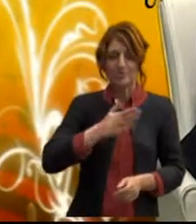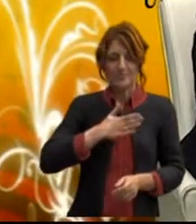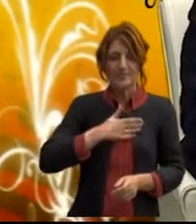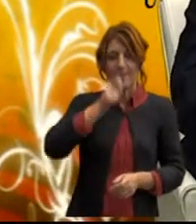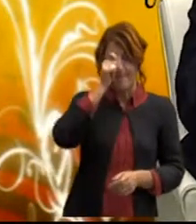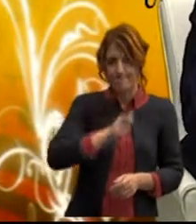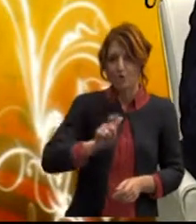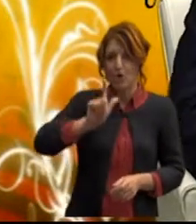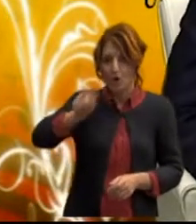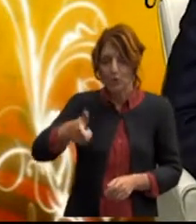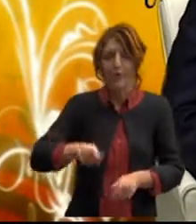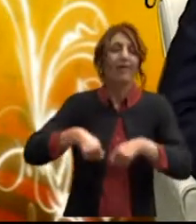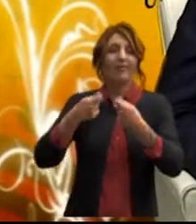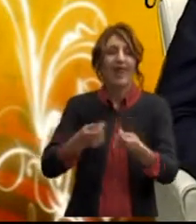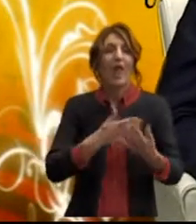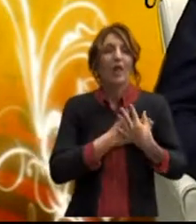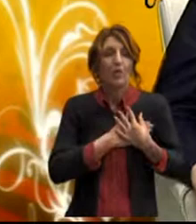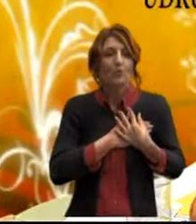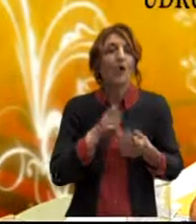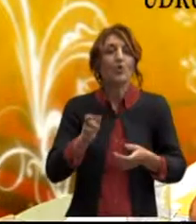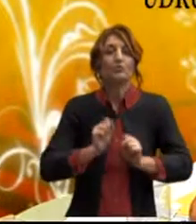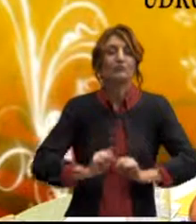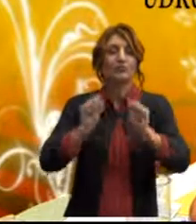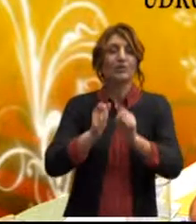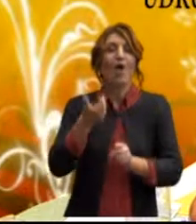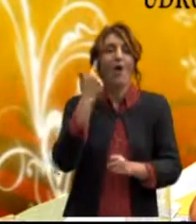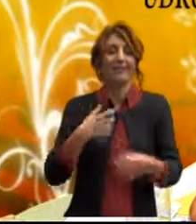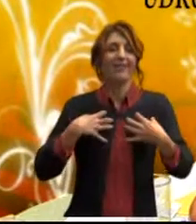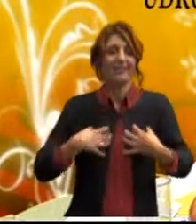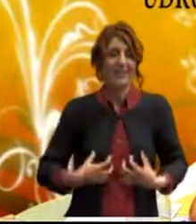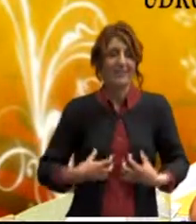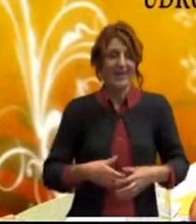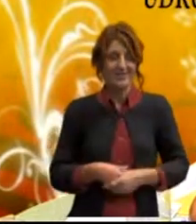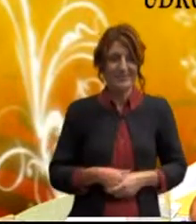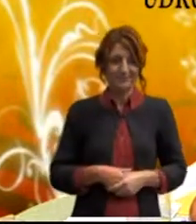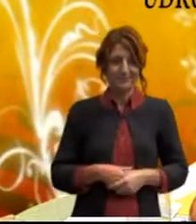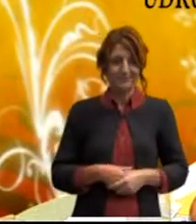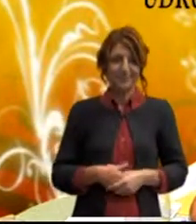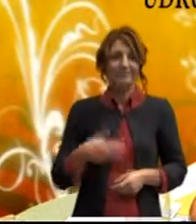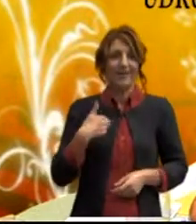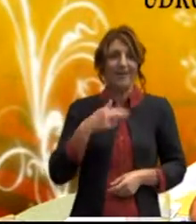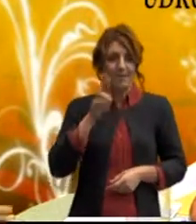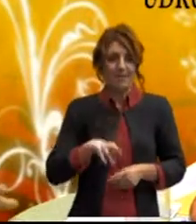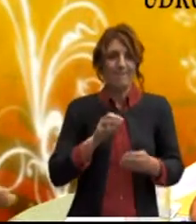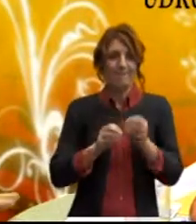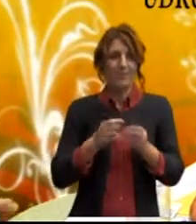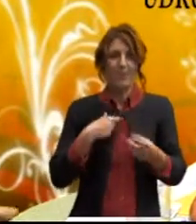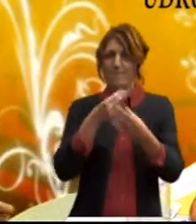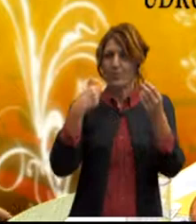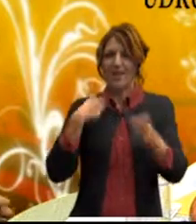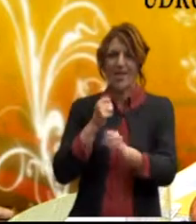je ljubav, je ono što ga štiti od depresije. Jedino što ja imam taj jedan problem kad ja radim puno s